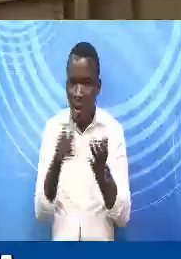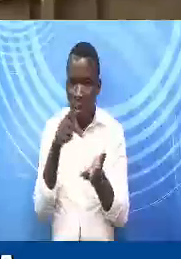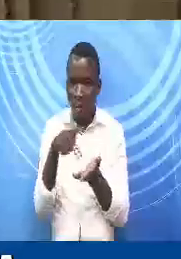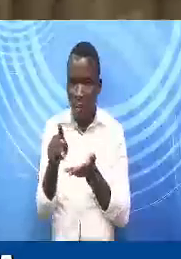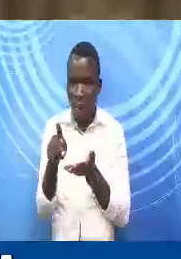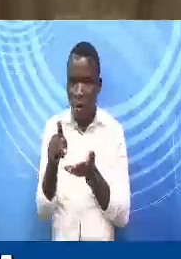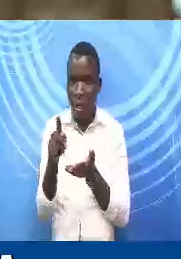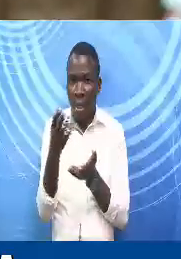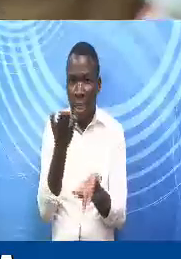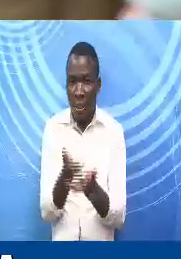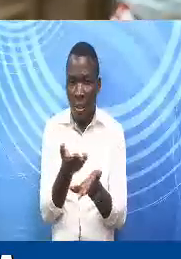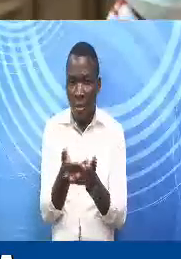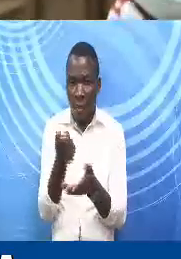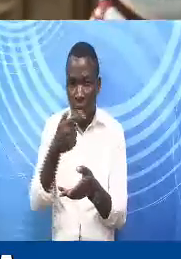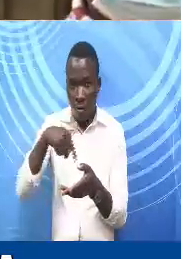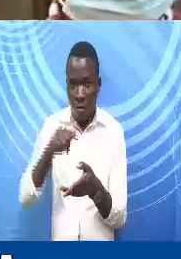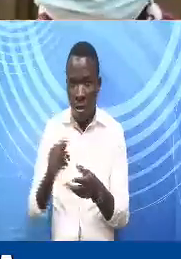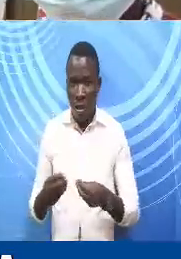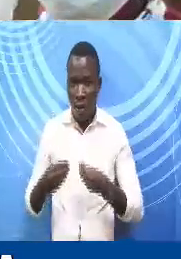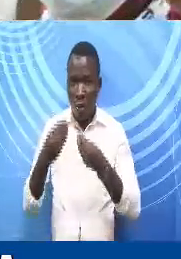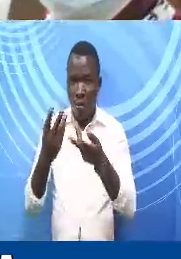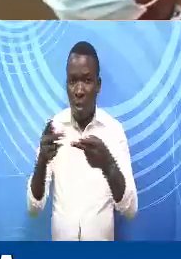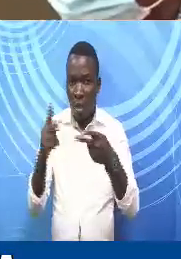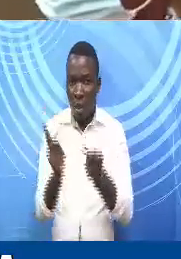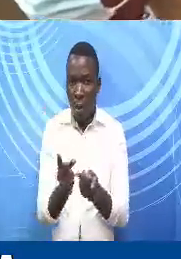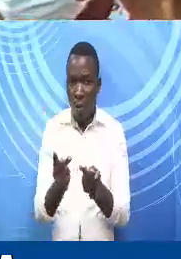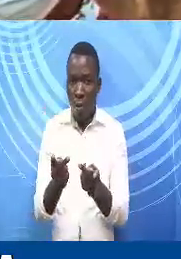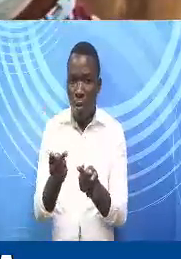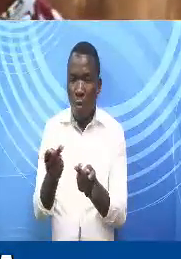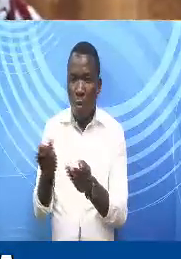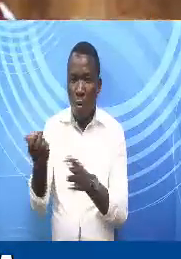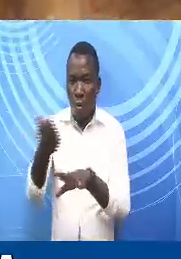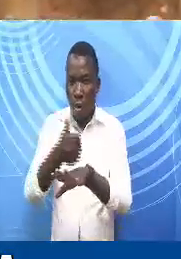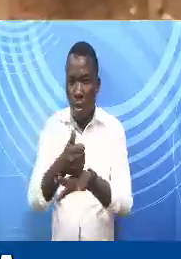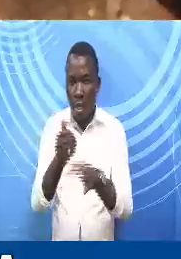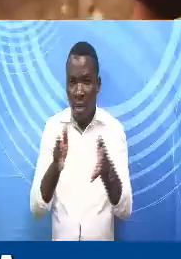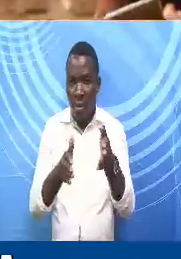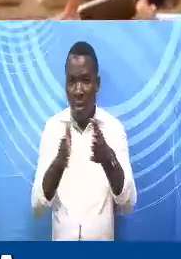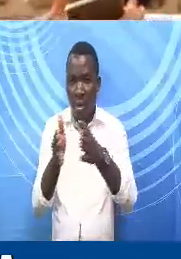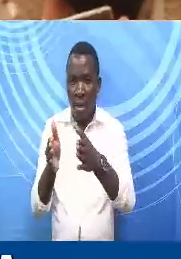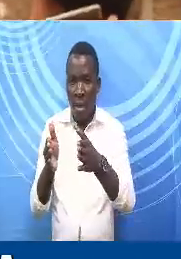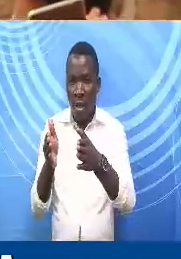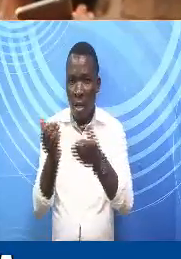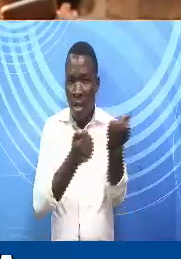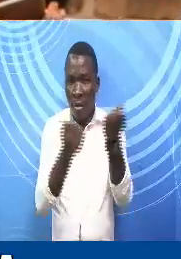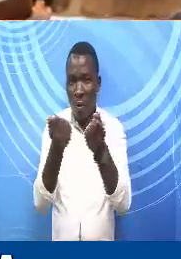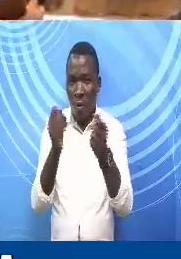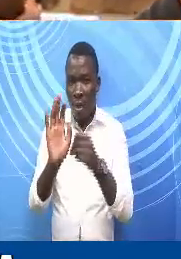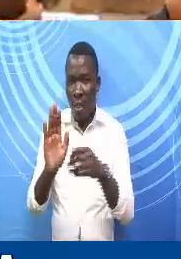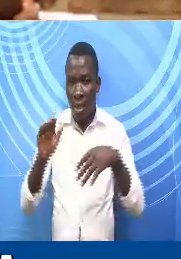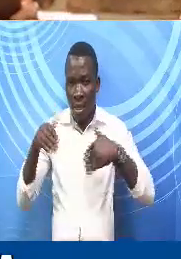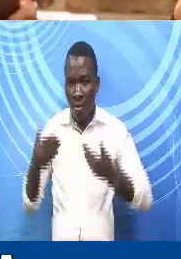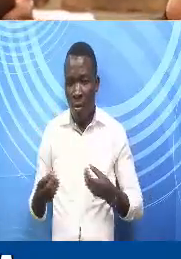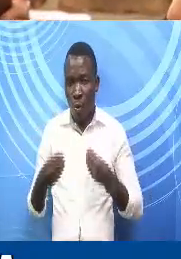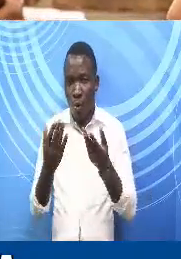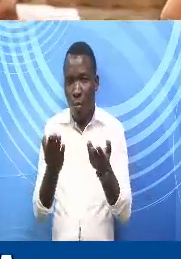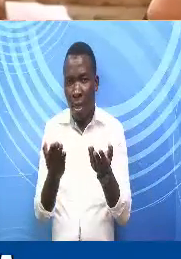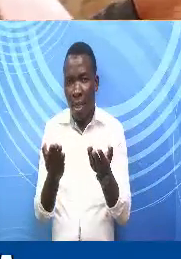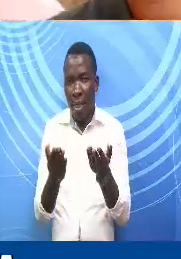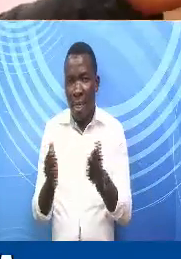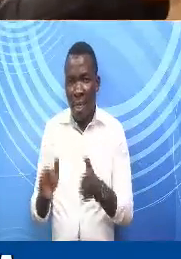ngo tumuhereze parikingi ngo tumuhe inzira ashaka ko ririya rembo ngo